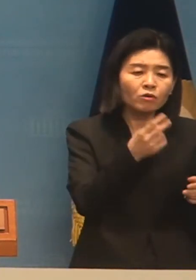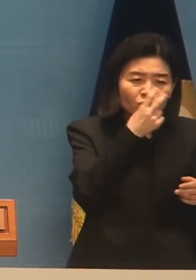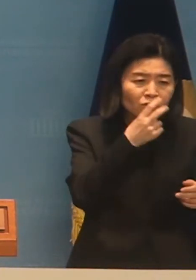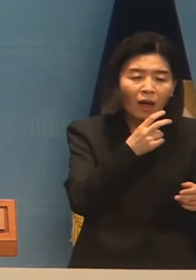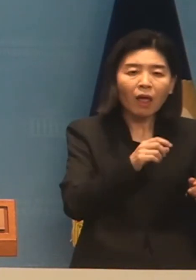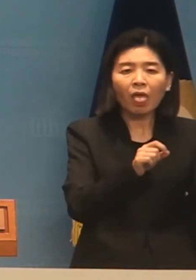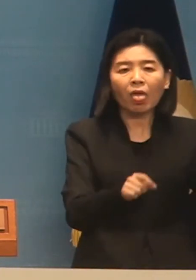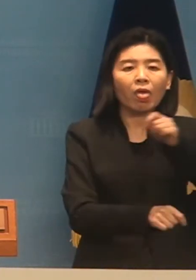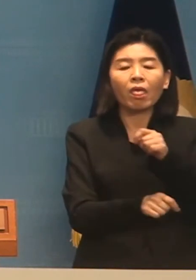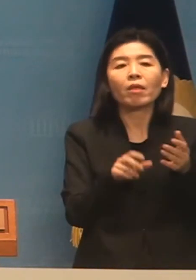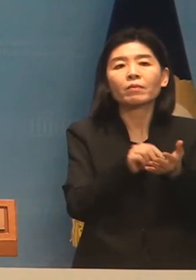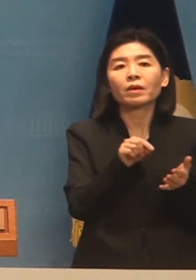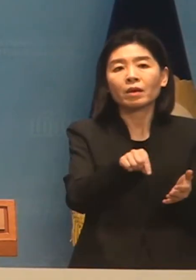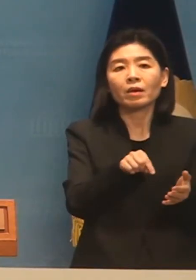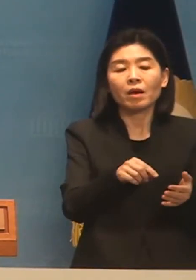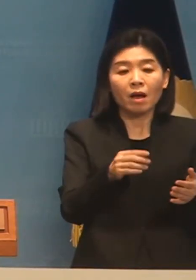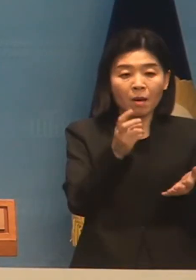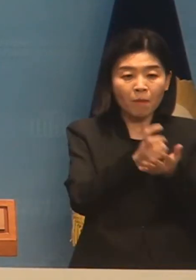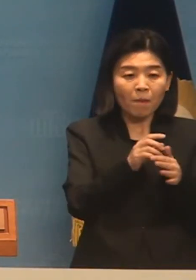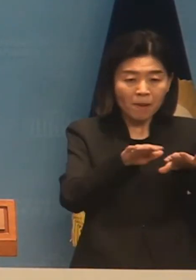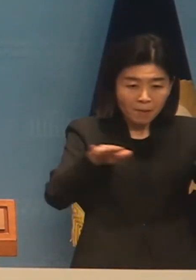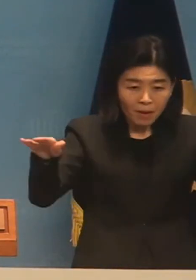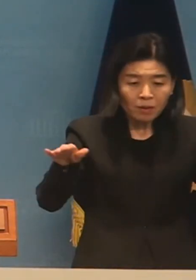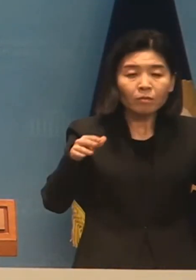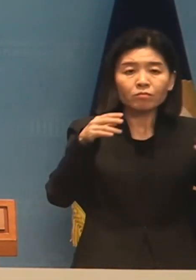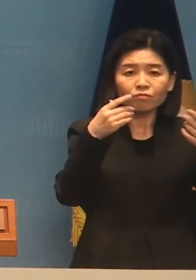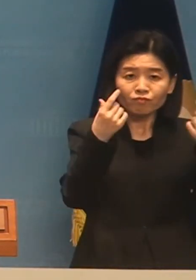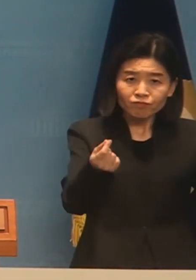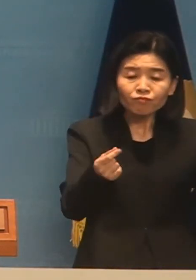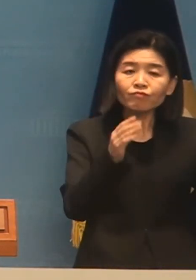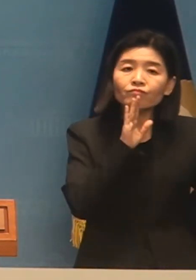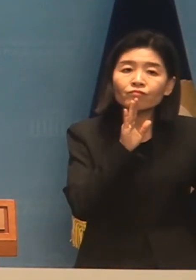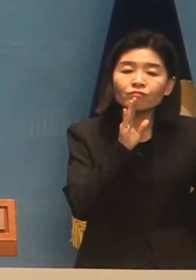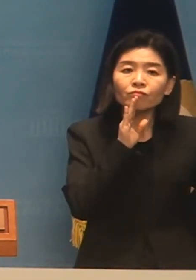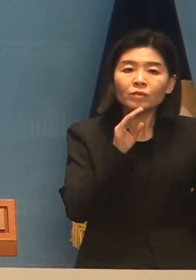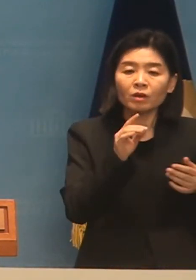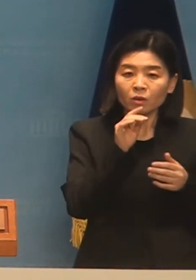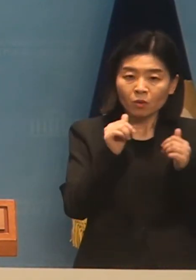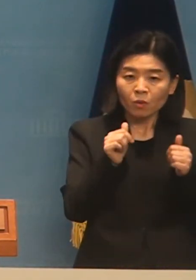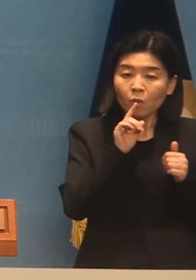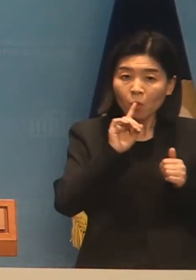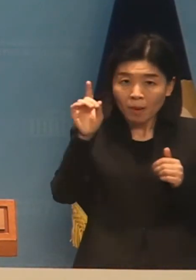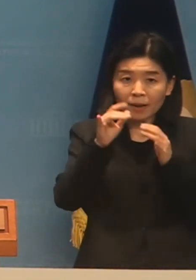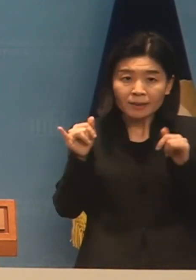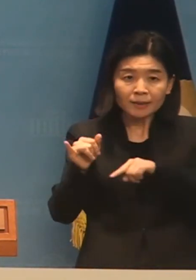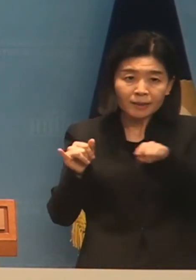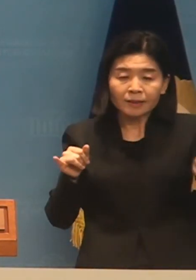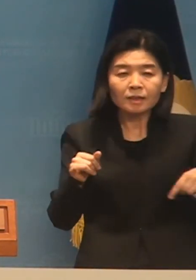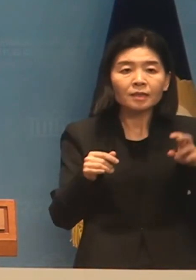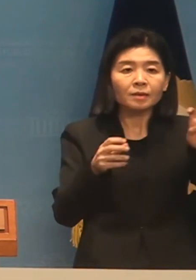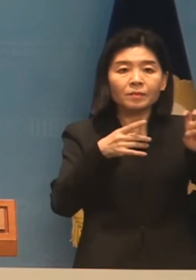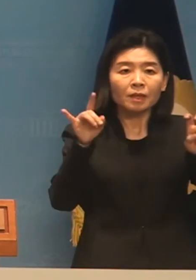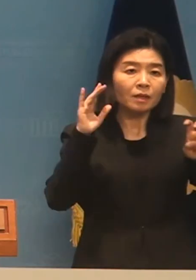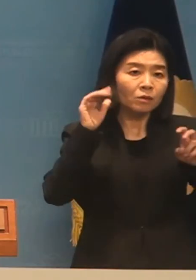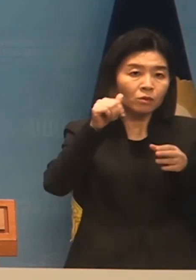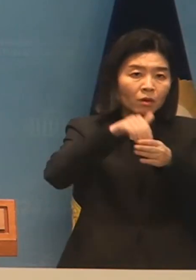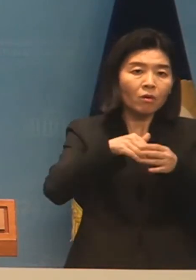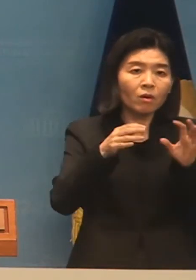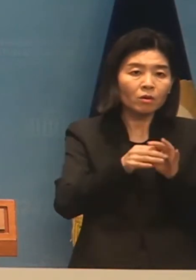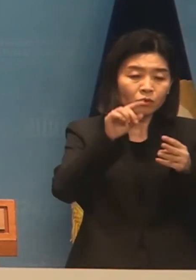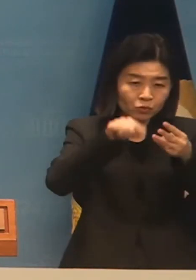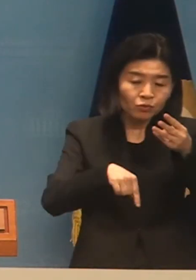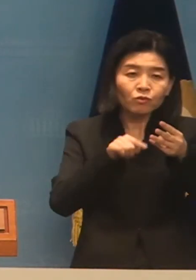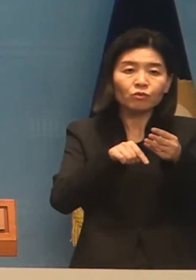앞의 평등을 영원하는 국민 대다수를 대신하여 고발인이 사생은 모든 20대 대선 관련 윤석열